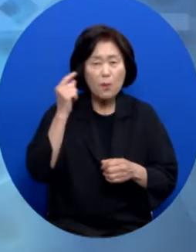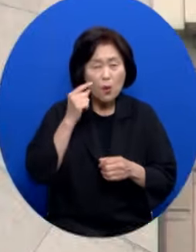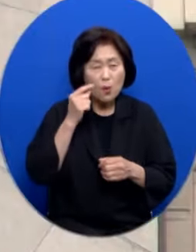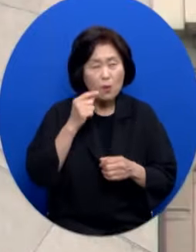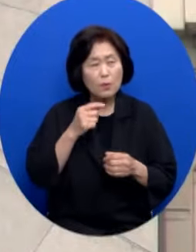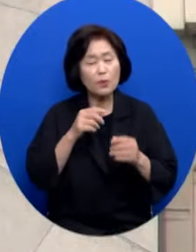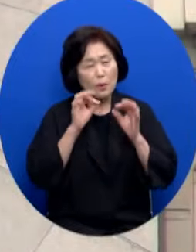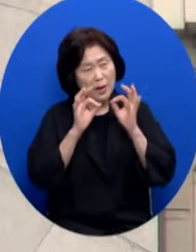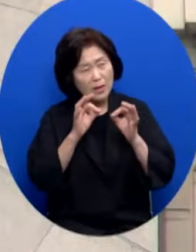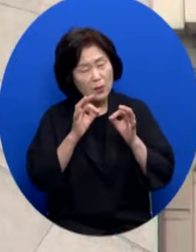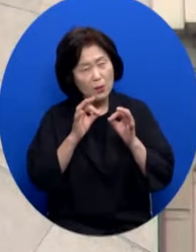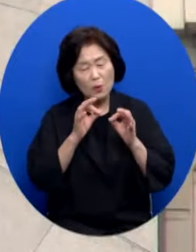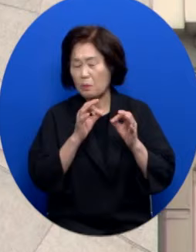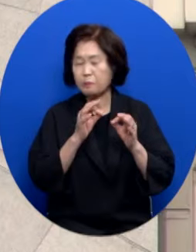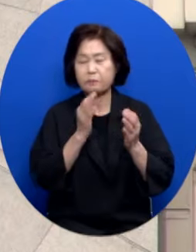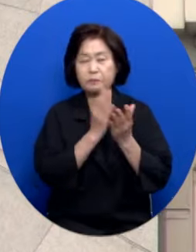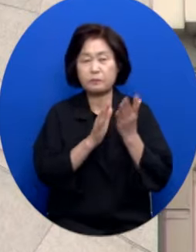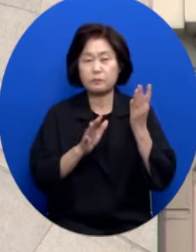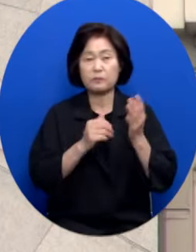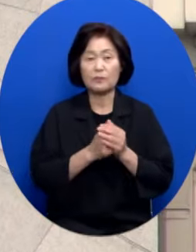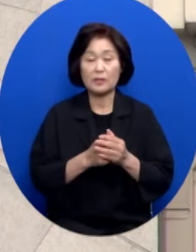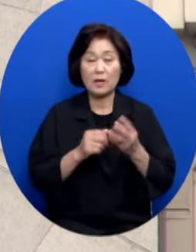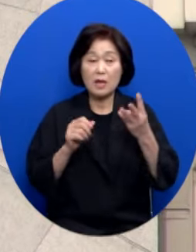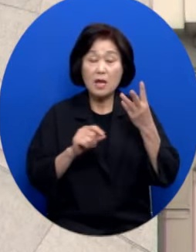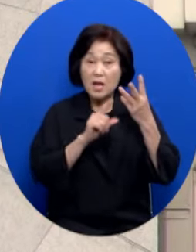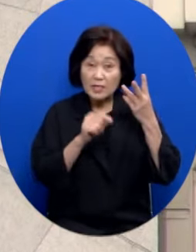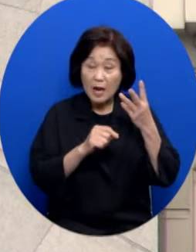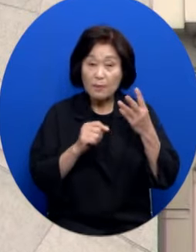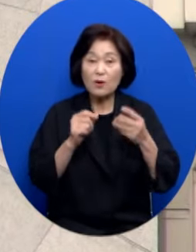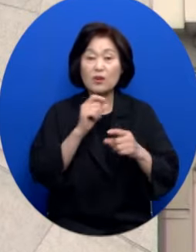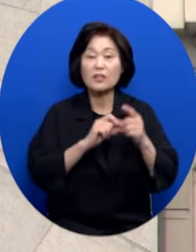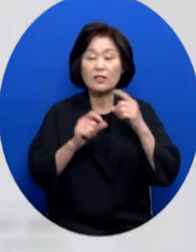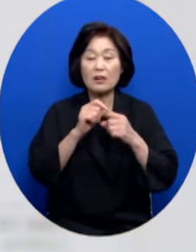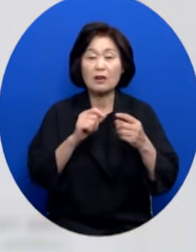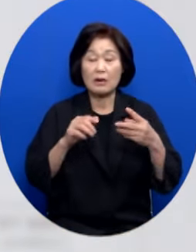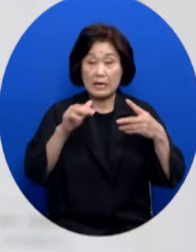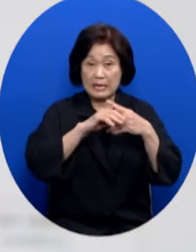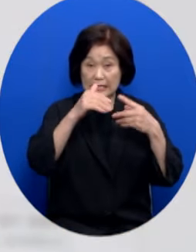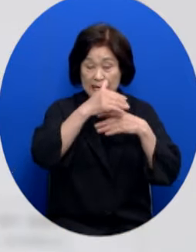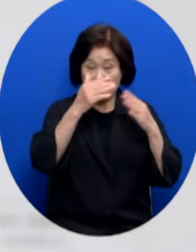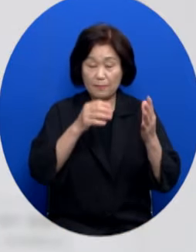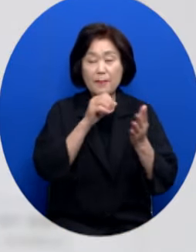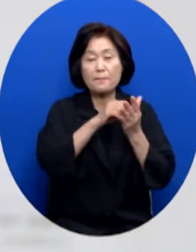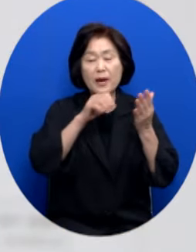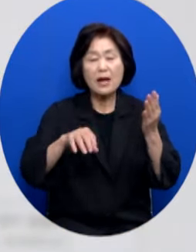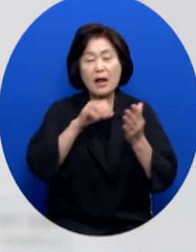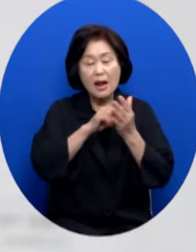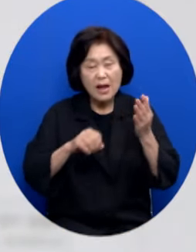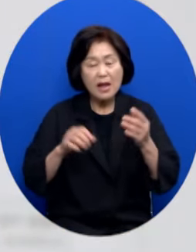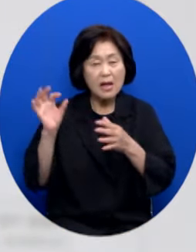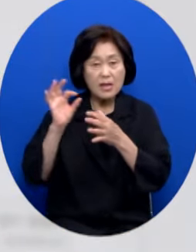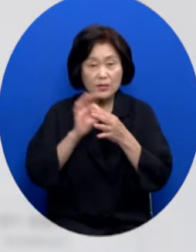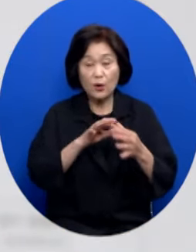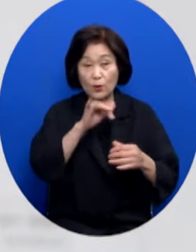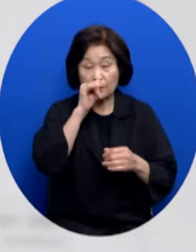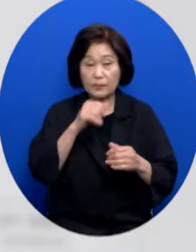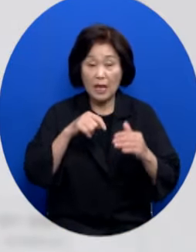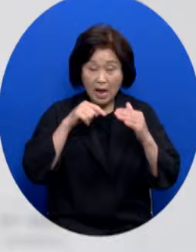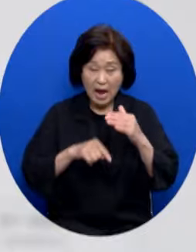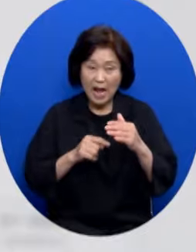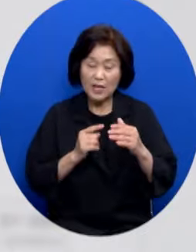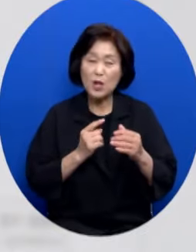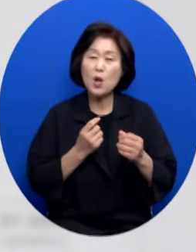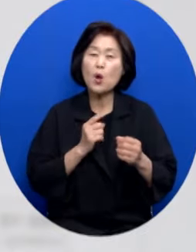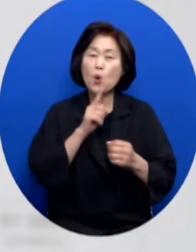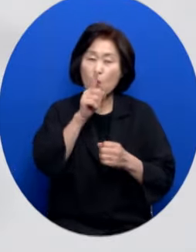멀고 특히 지난 3월에 이어 2차 다락방 퇴 움직임이 확산하고 있습니다 내부 고소고발이 이어지며